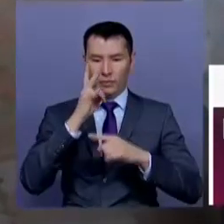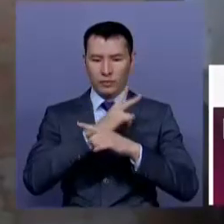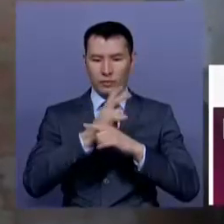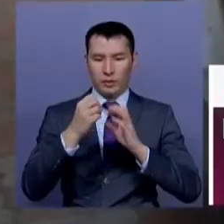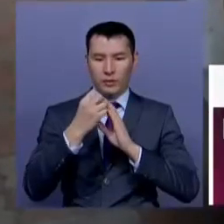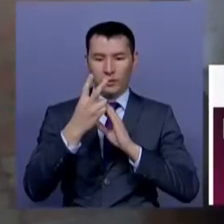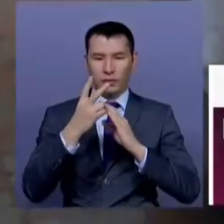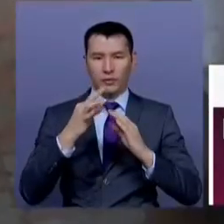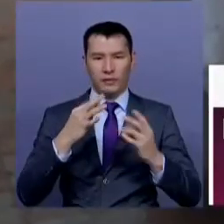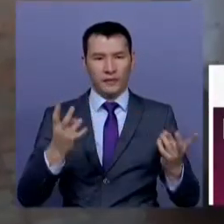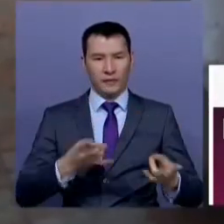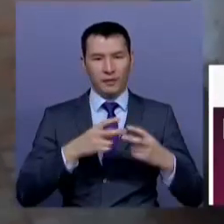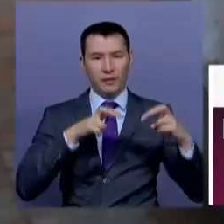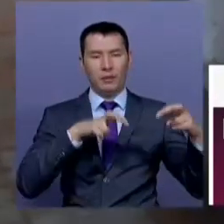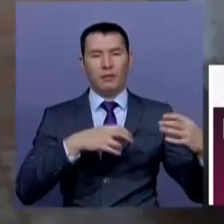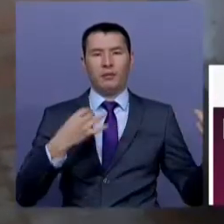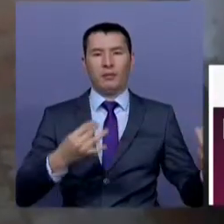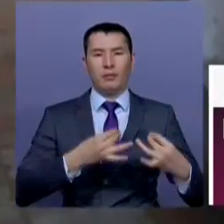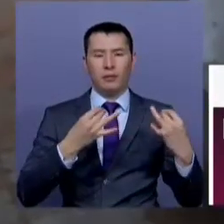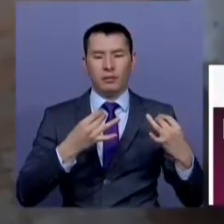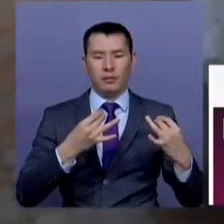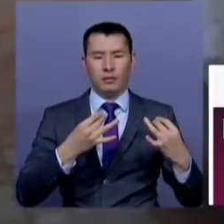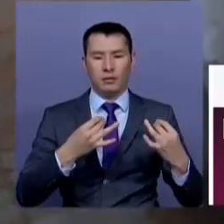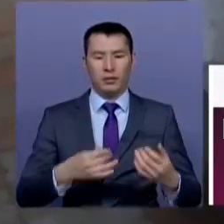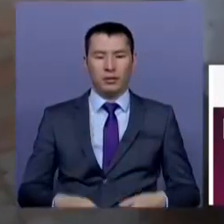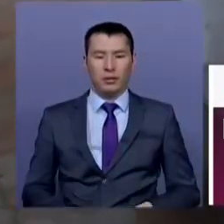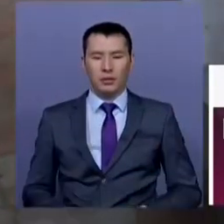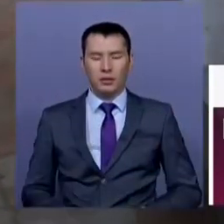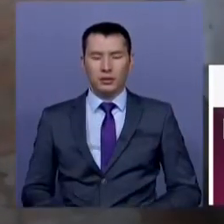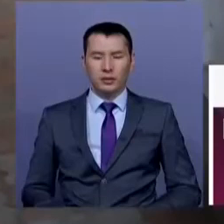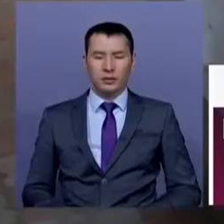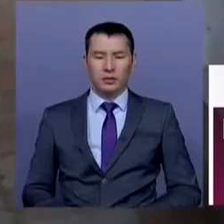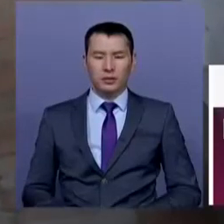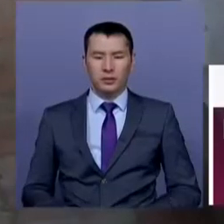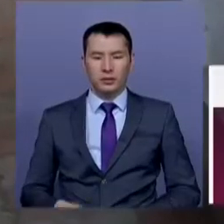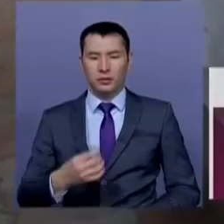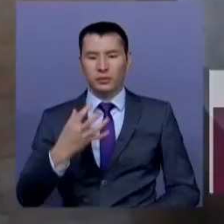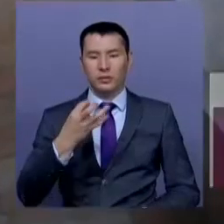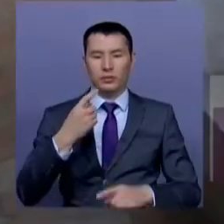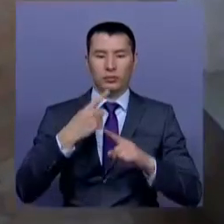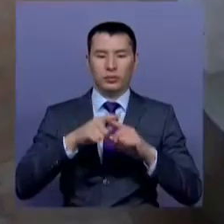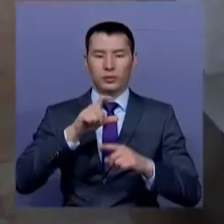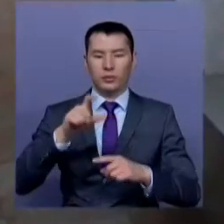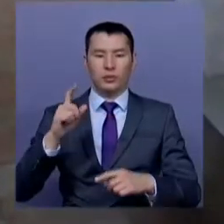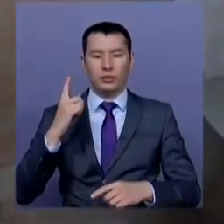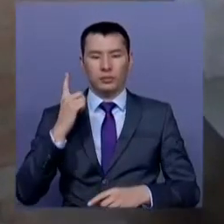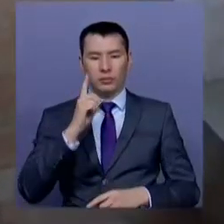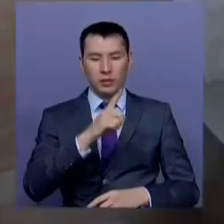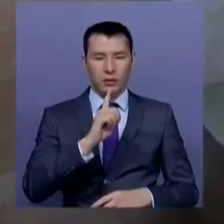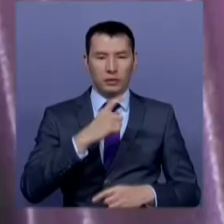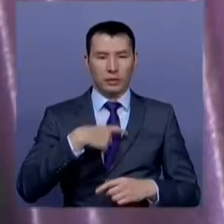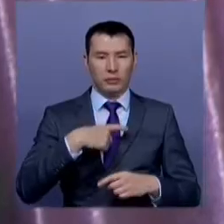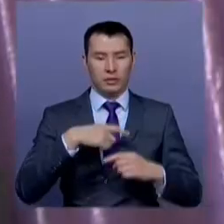но посетители до сих пор присутствуют в данном заведении. Помимо того, персонал обслуживает клиентов без средств индивидуальной